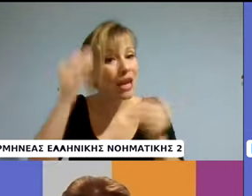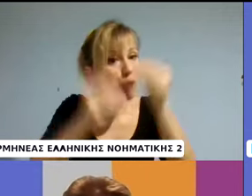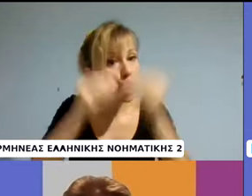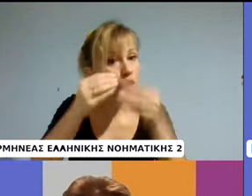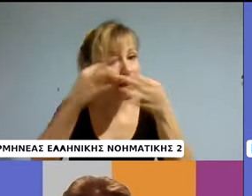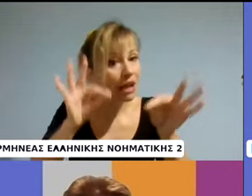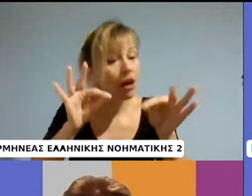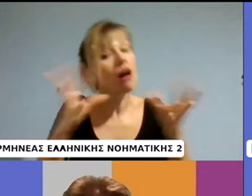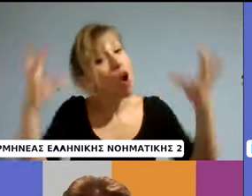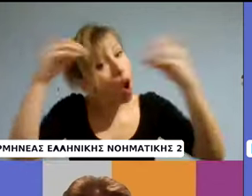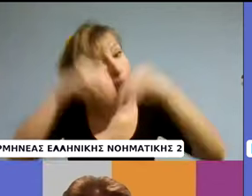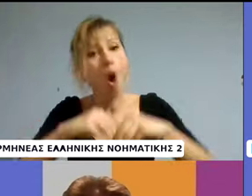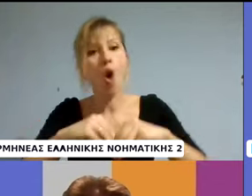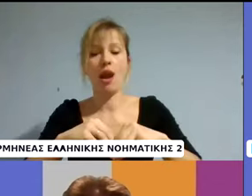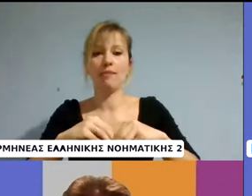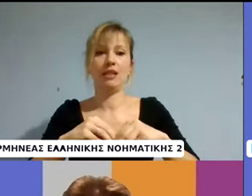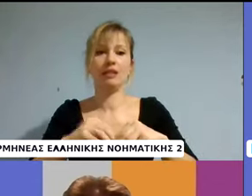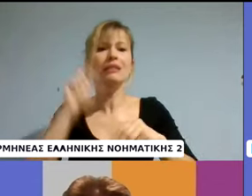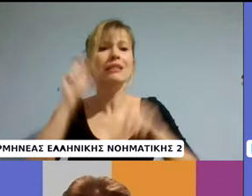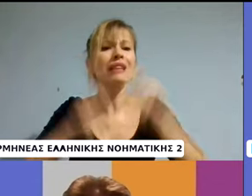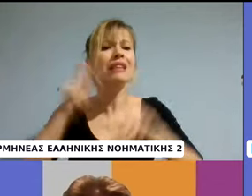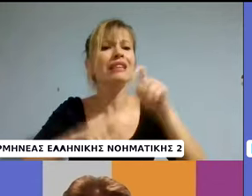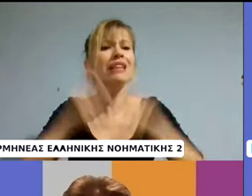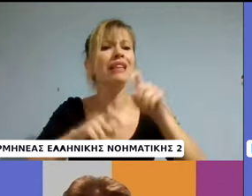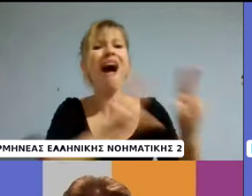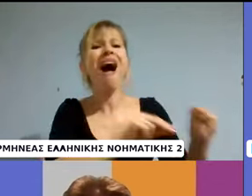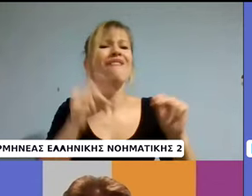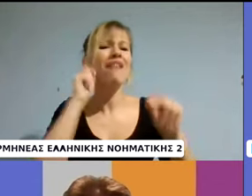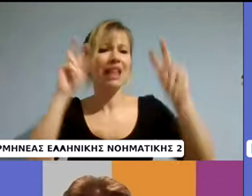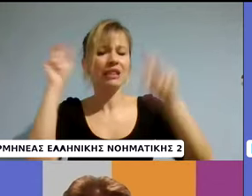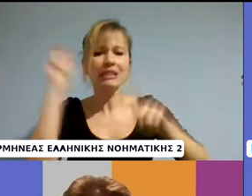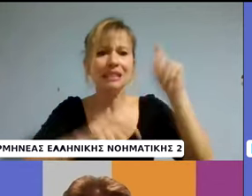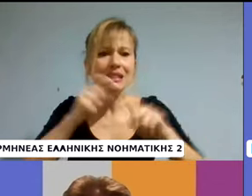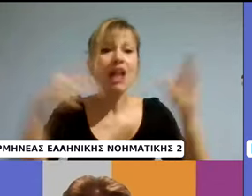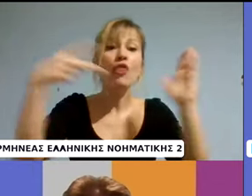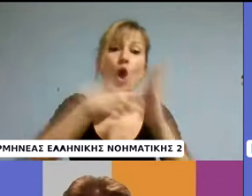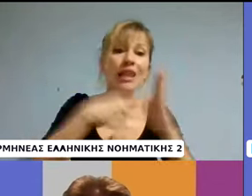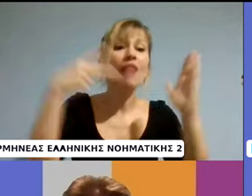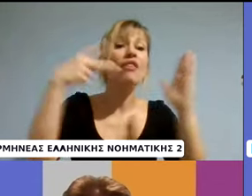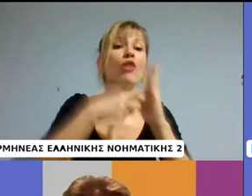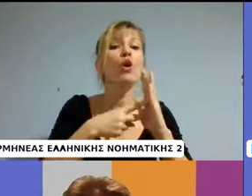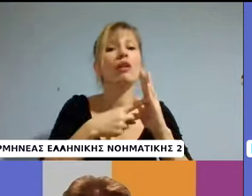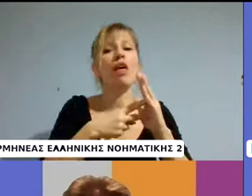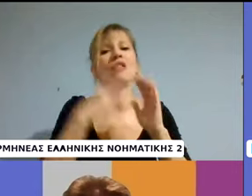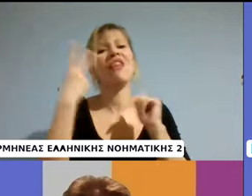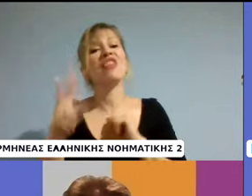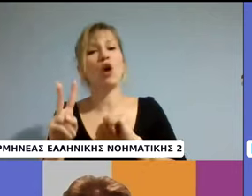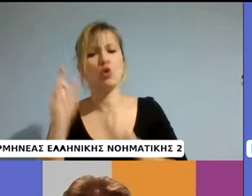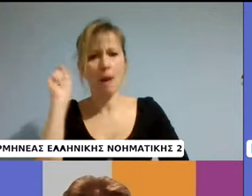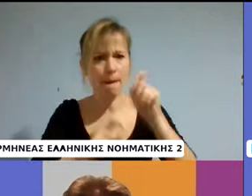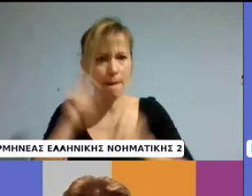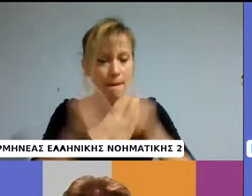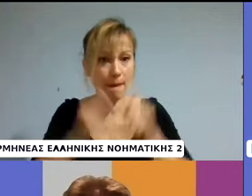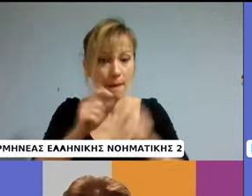Με τα κενά είναι τα λεγόμενα χτυπήματα, όπως λέμε, έτσι, 2.000 ή 2.200 χτυπήματα. Και το κενό για να